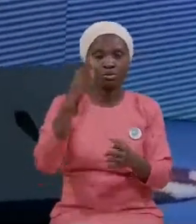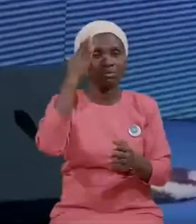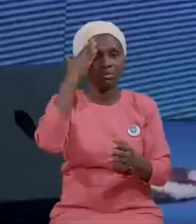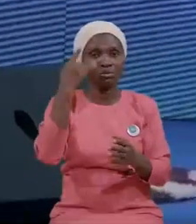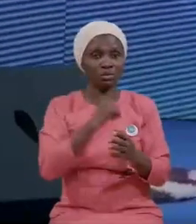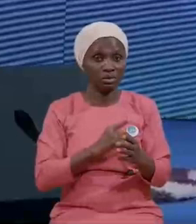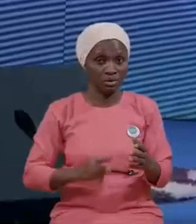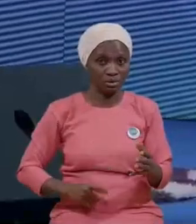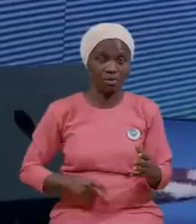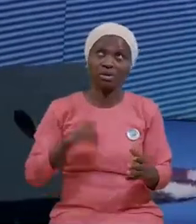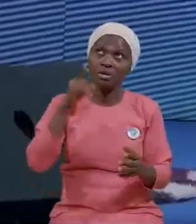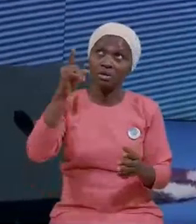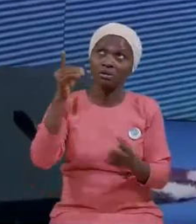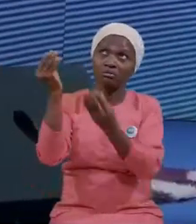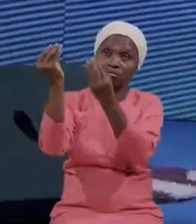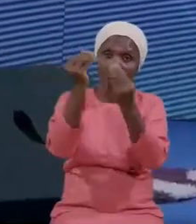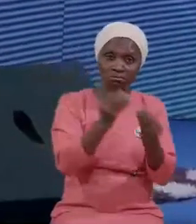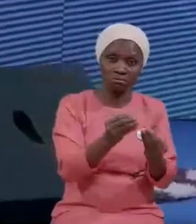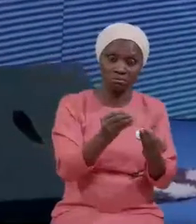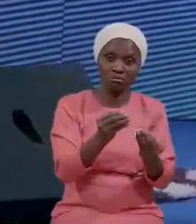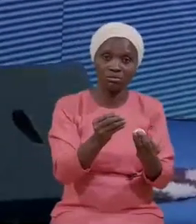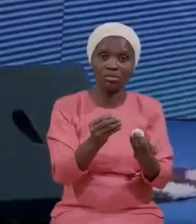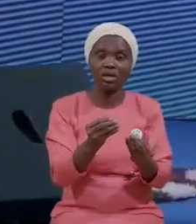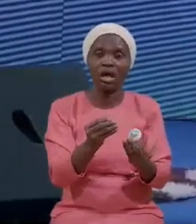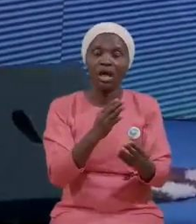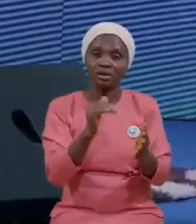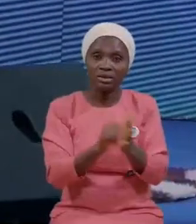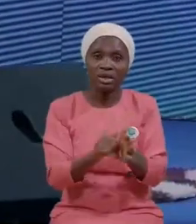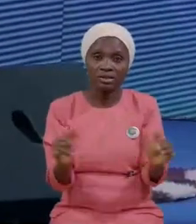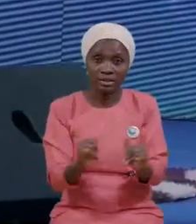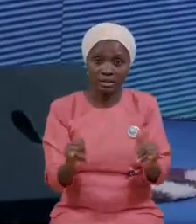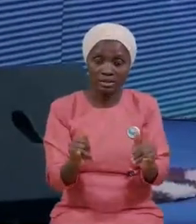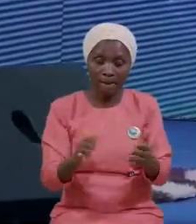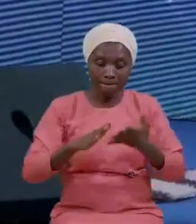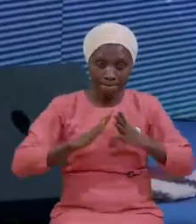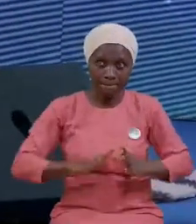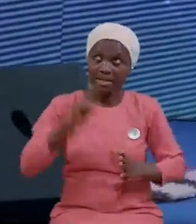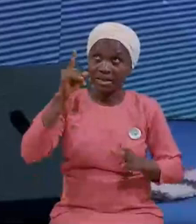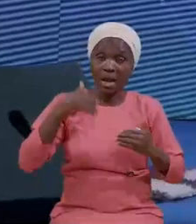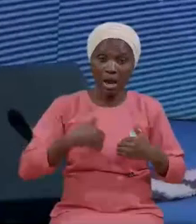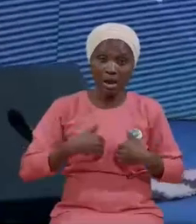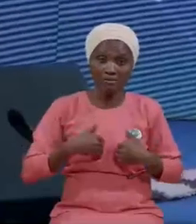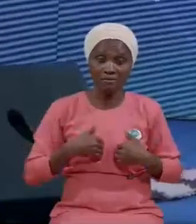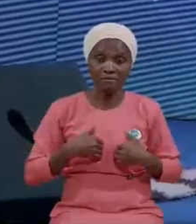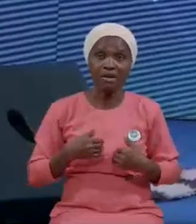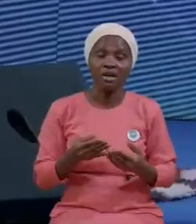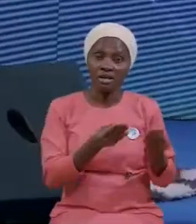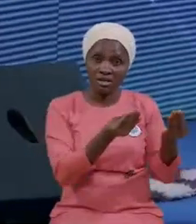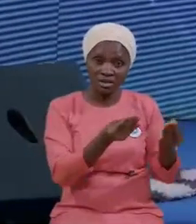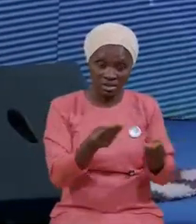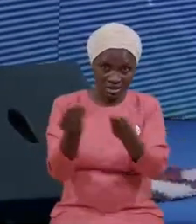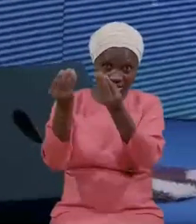il transfère et transmet cette même paix qu'il a, qu'il est, et il transmet cela dans nos cœurs et dans nos